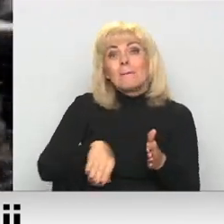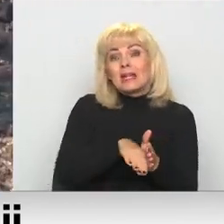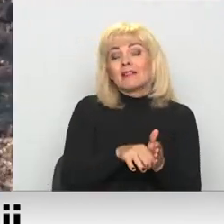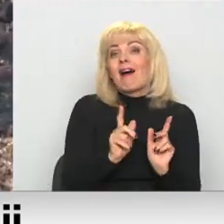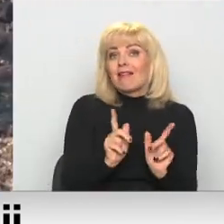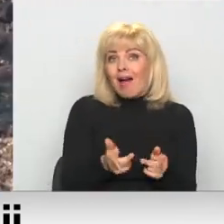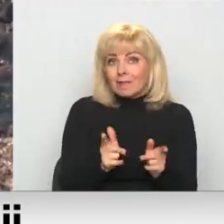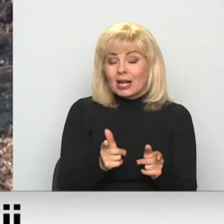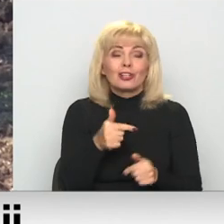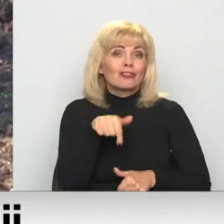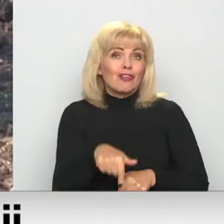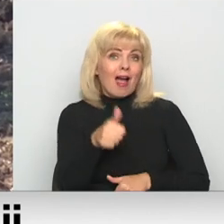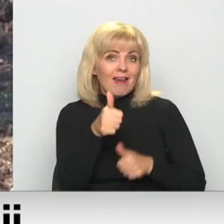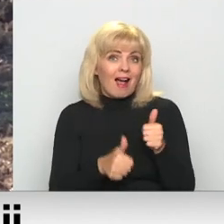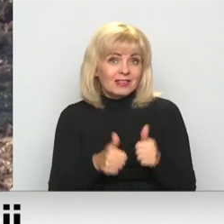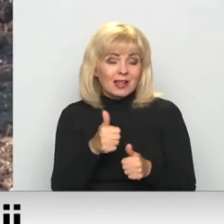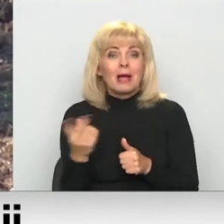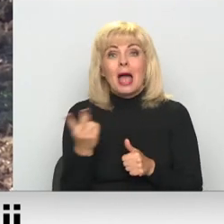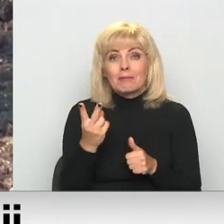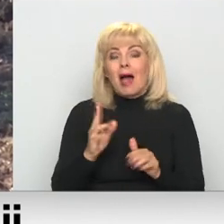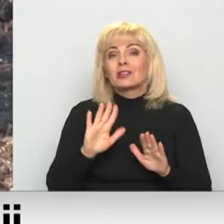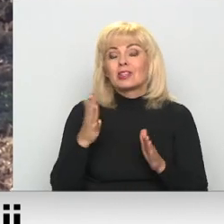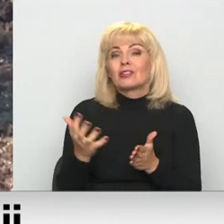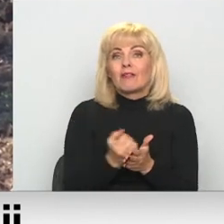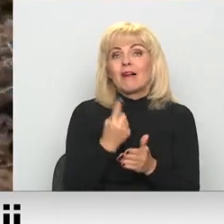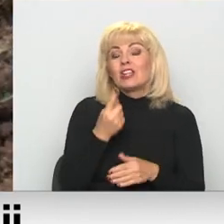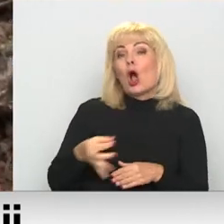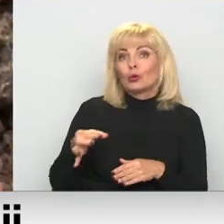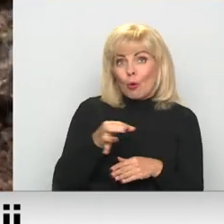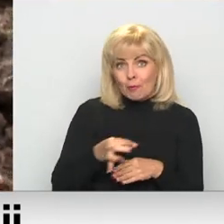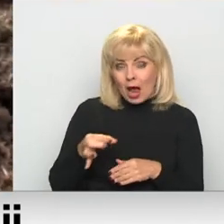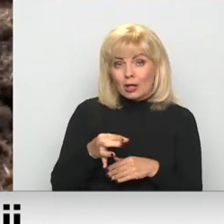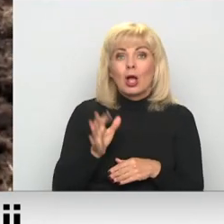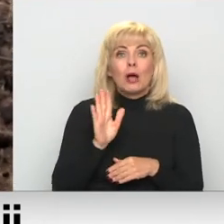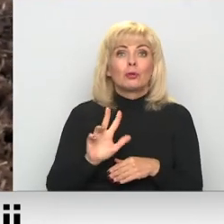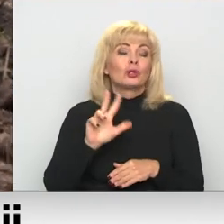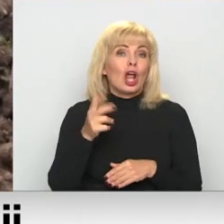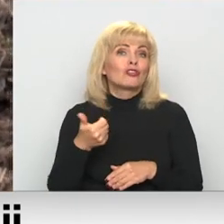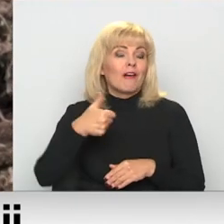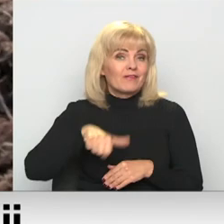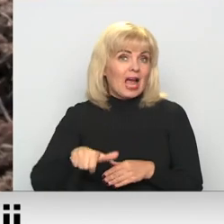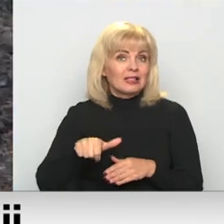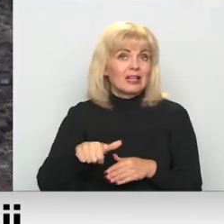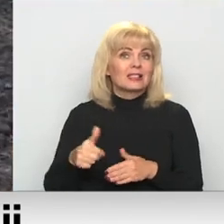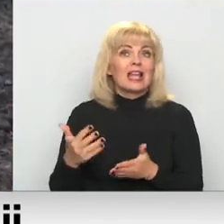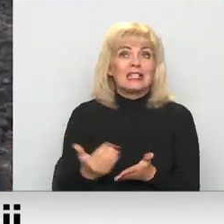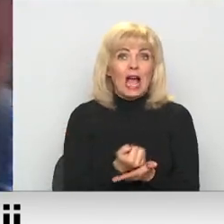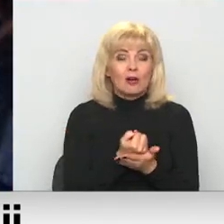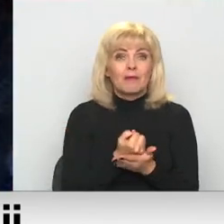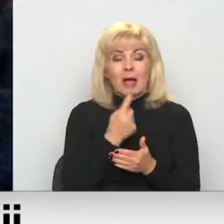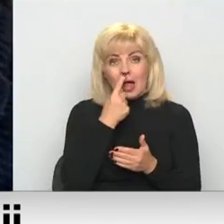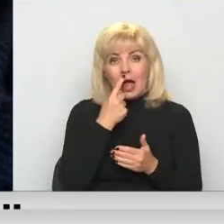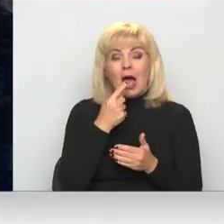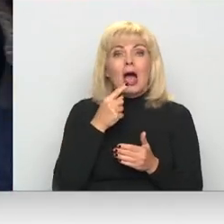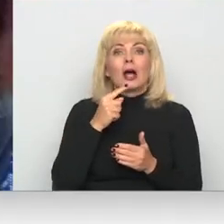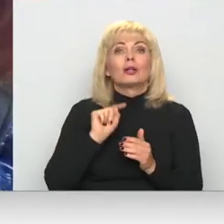labprāt. Šajās sacensībās pārim izdevās atrast vienu no monētām un kļūt par trešās vietas ieguvējiem. Tur lejā atradām.